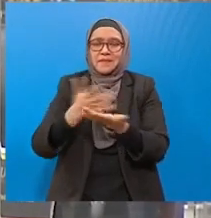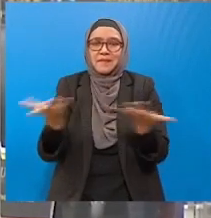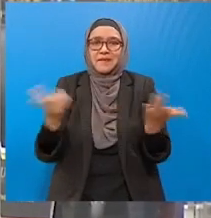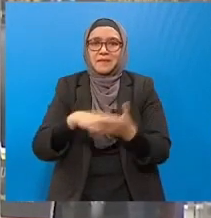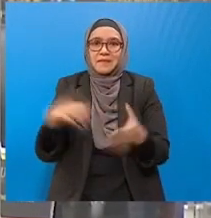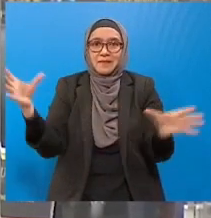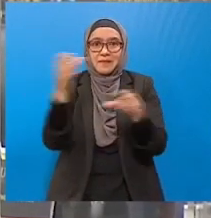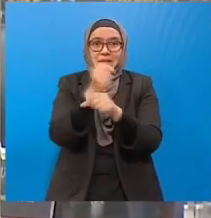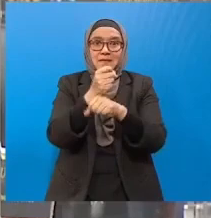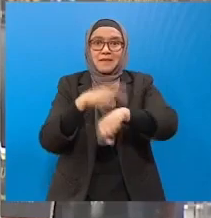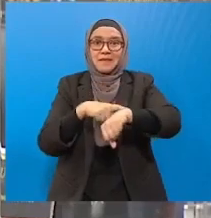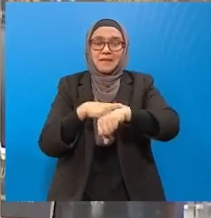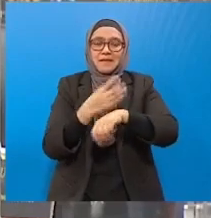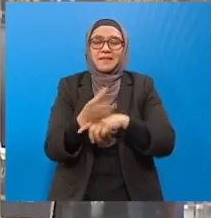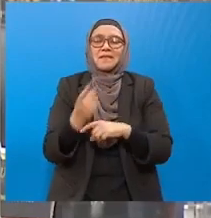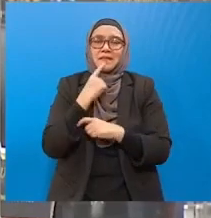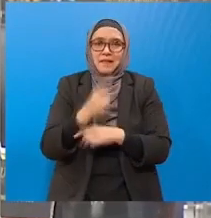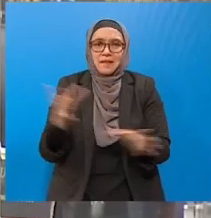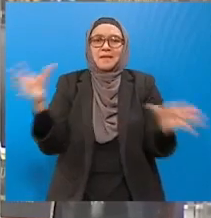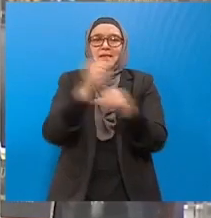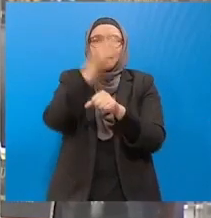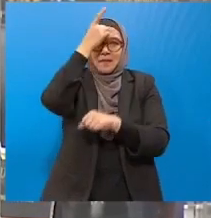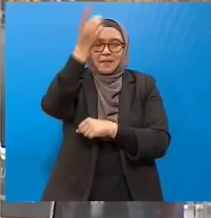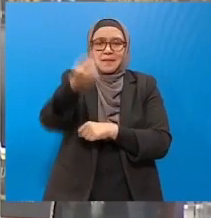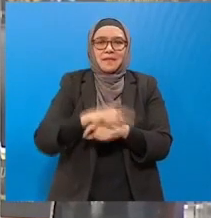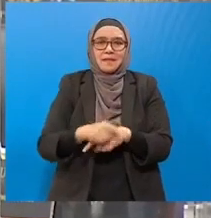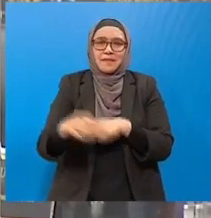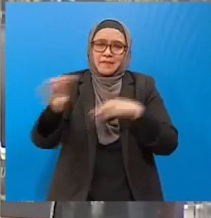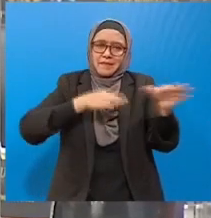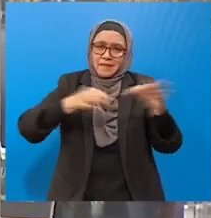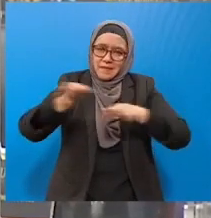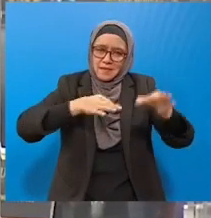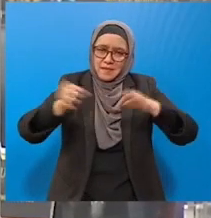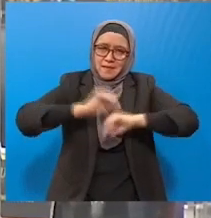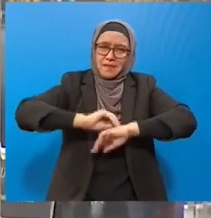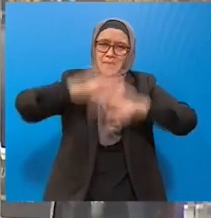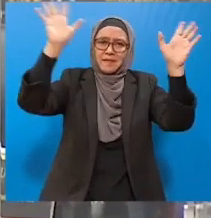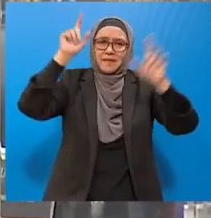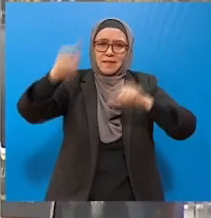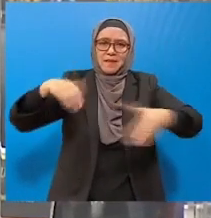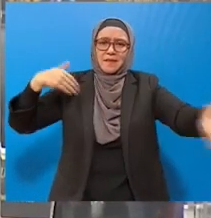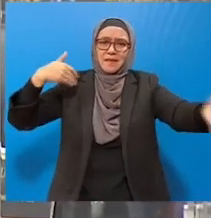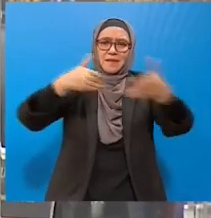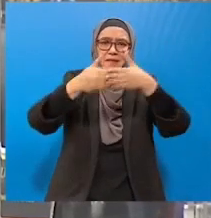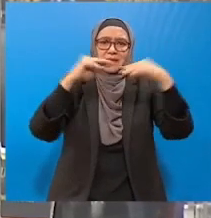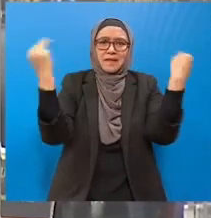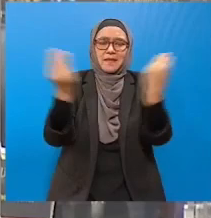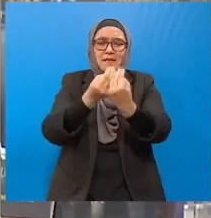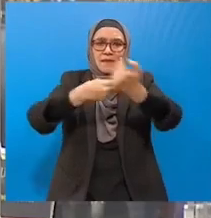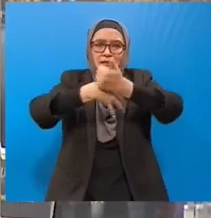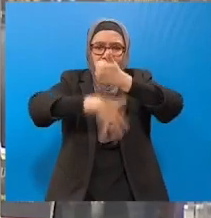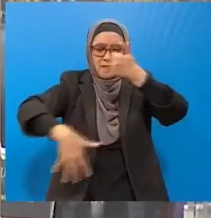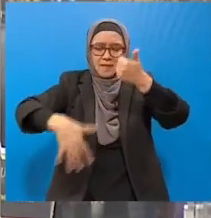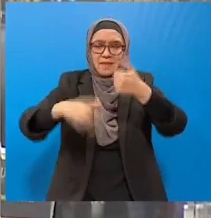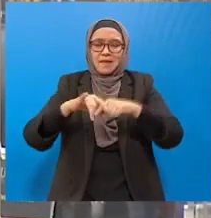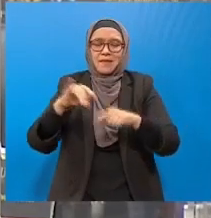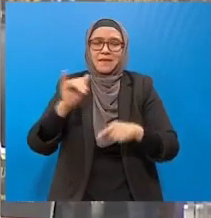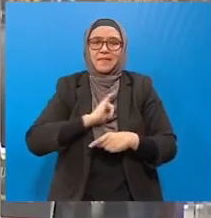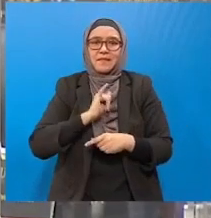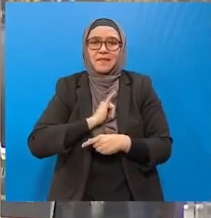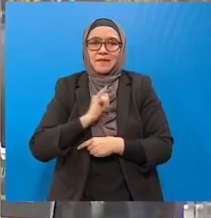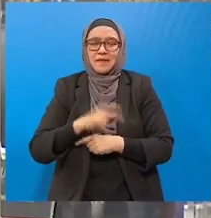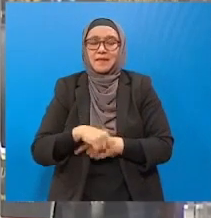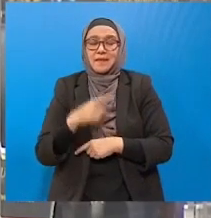penggulungan untuk penerangan dan maklumat yang tepat dan jelas juga harus sampai kepada misalkan di bawah saya berpikir yang tinggi Menteri sekarang ini